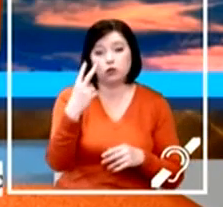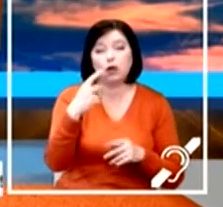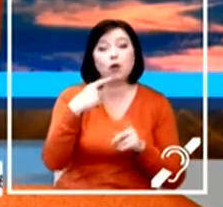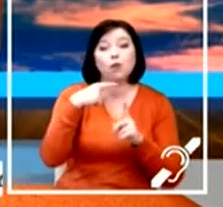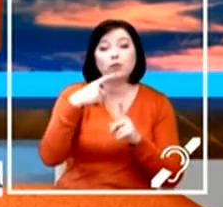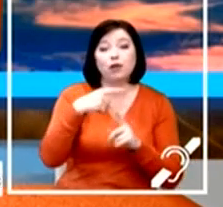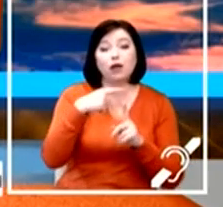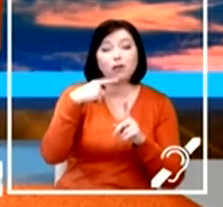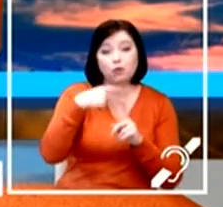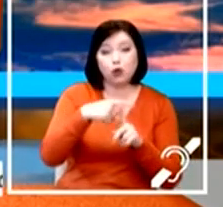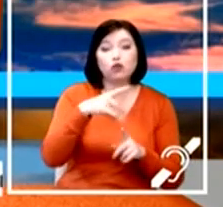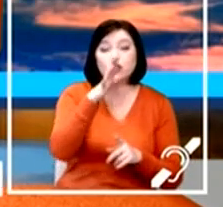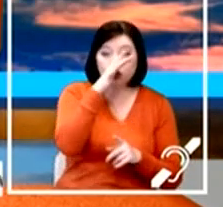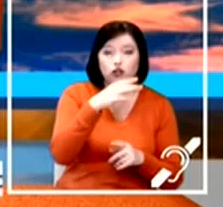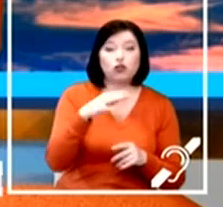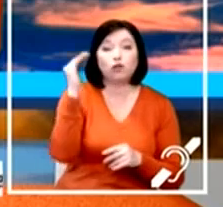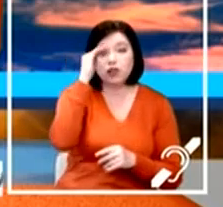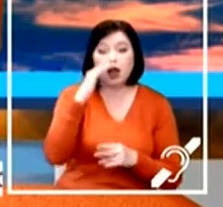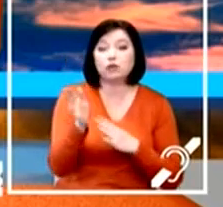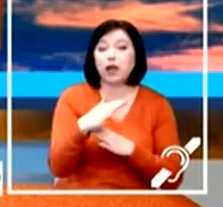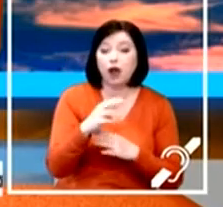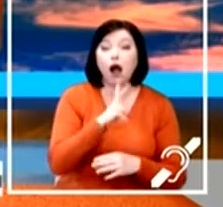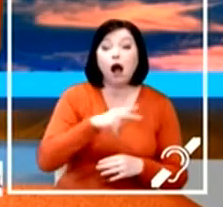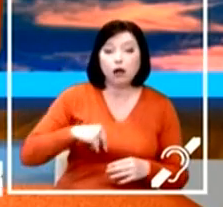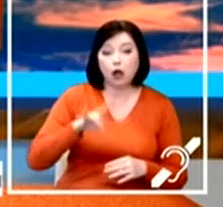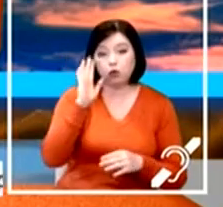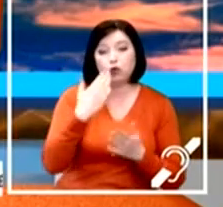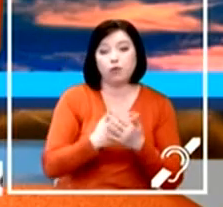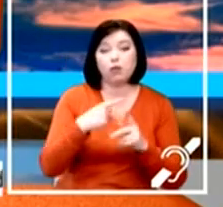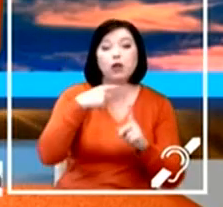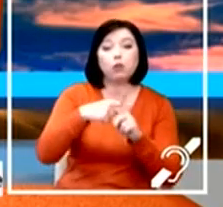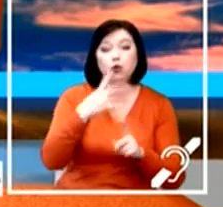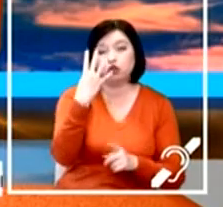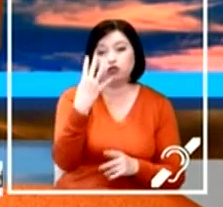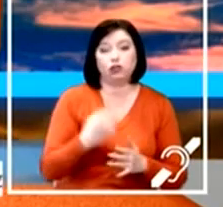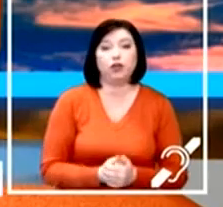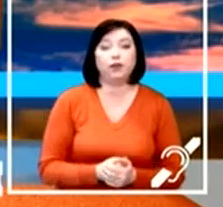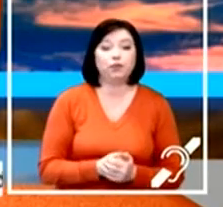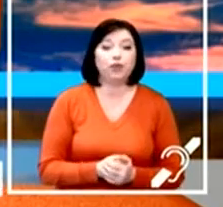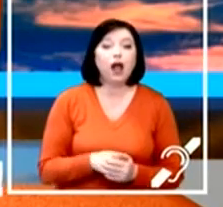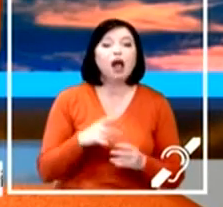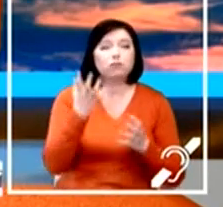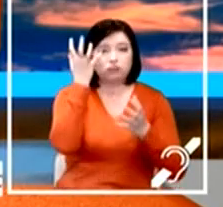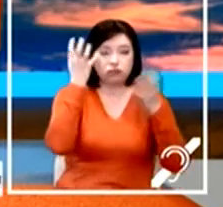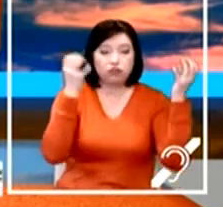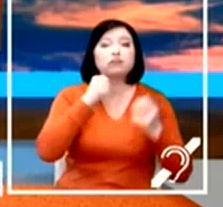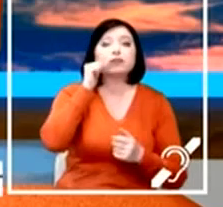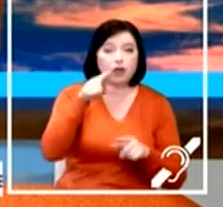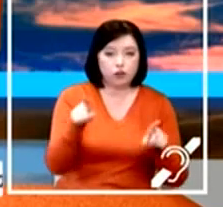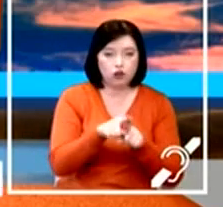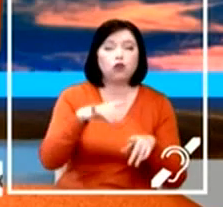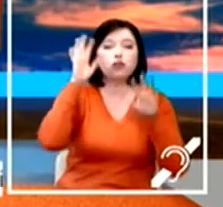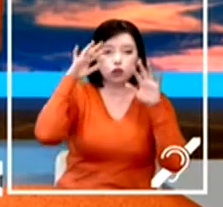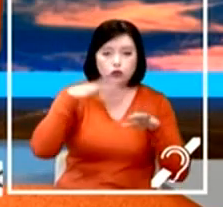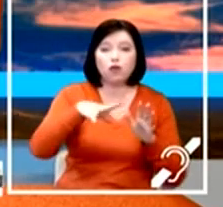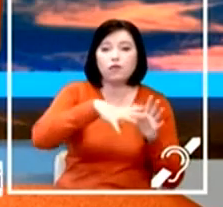plus la Chișinău, Tiraspol și Râbnița, iar la Cahul vor fi în jur de 4 grade cu plus. Înnorat și mâine pe timpul zilei și va ploa pe